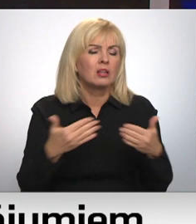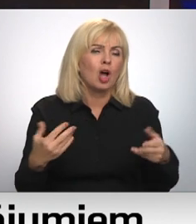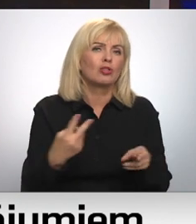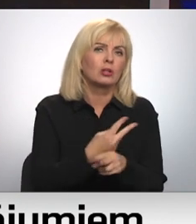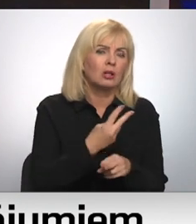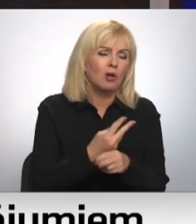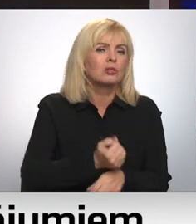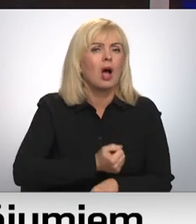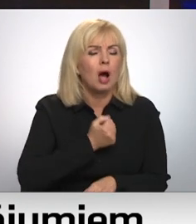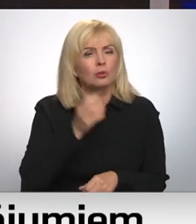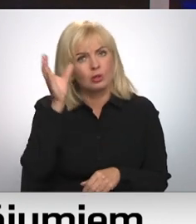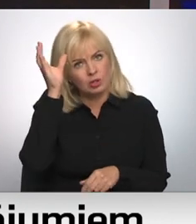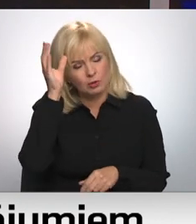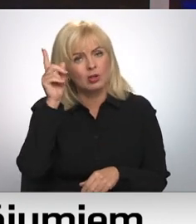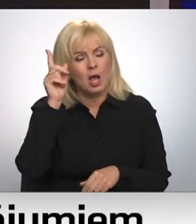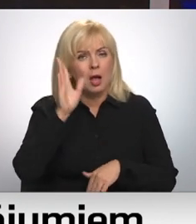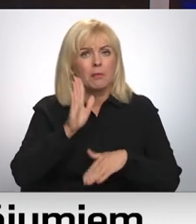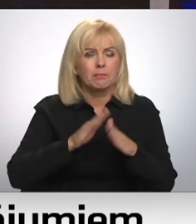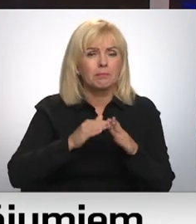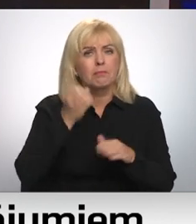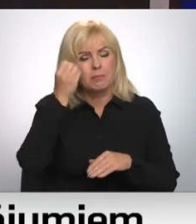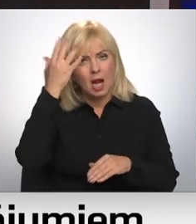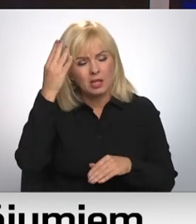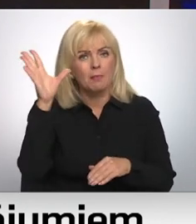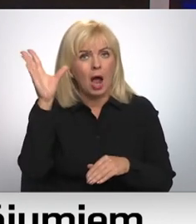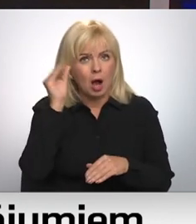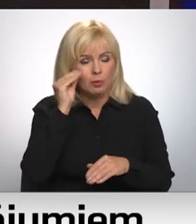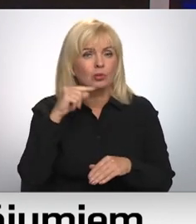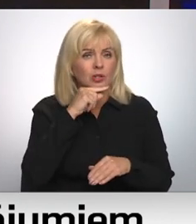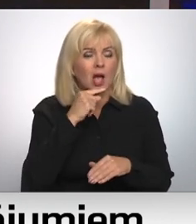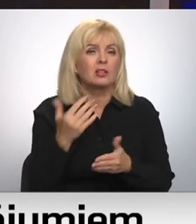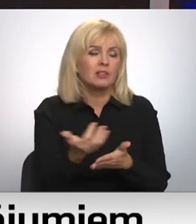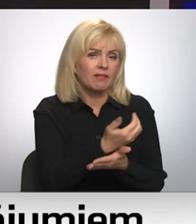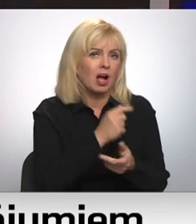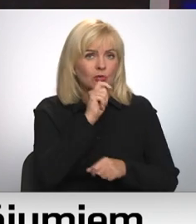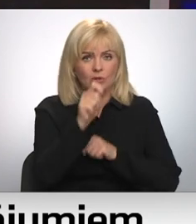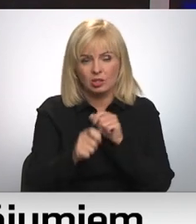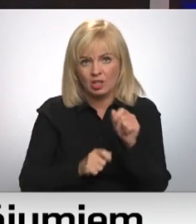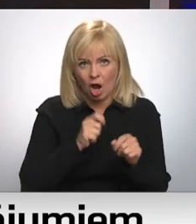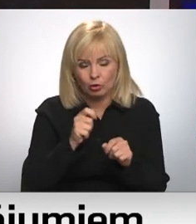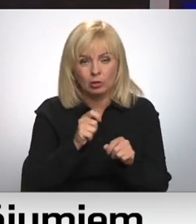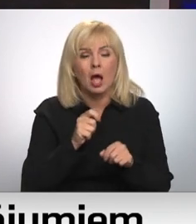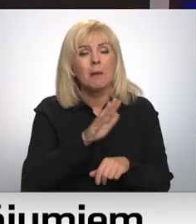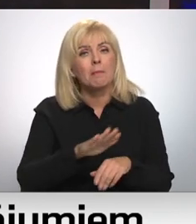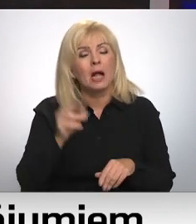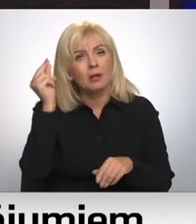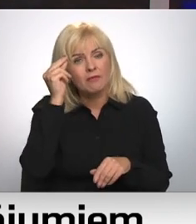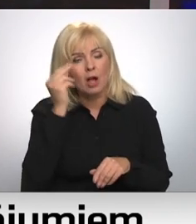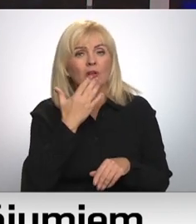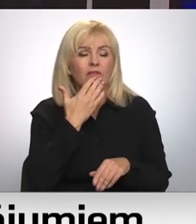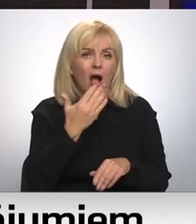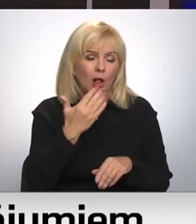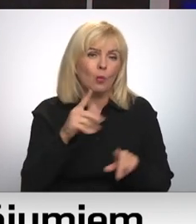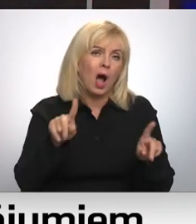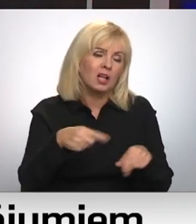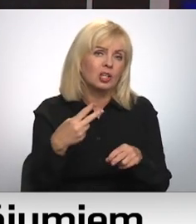traucējumi, kas apgrūtina zināšanu un prasmju apguvi. Cēsīs nu pat sākta ziedojuma vākšanas kampaņa, lai bērniem ar mācīšanās un valodas attīstības